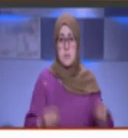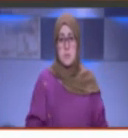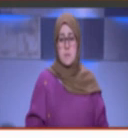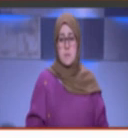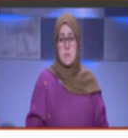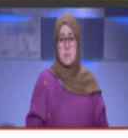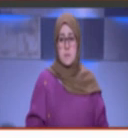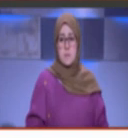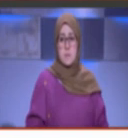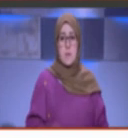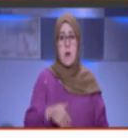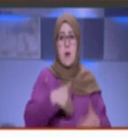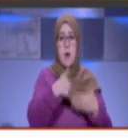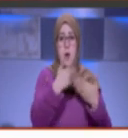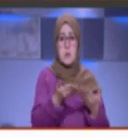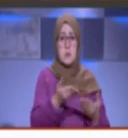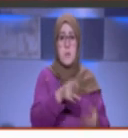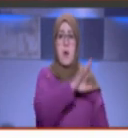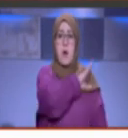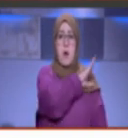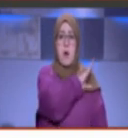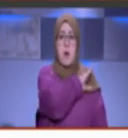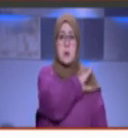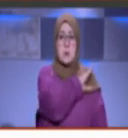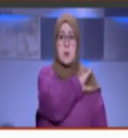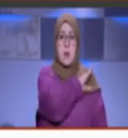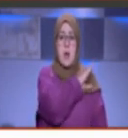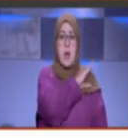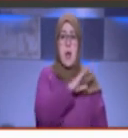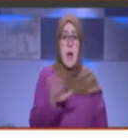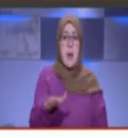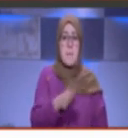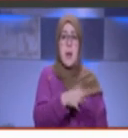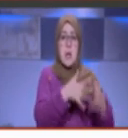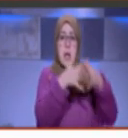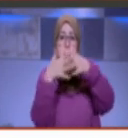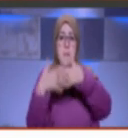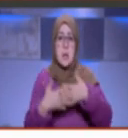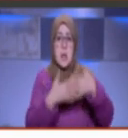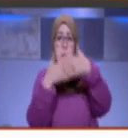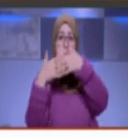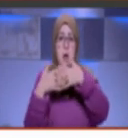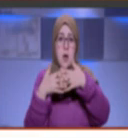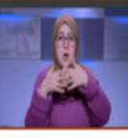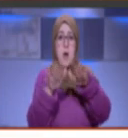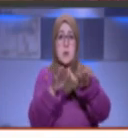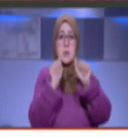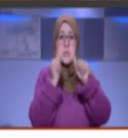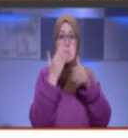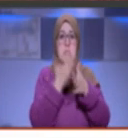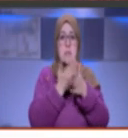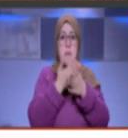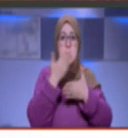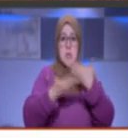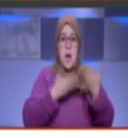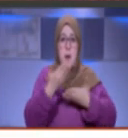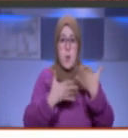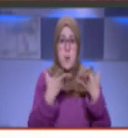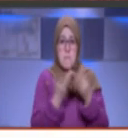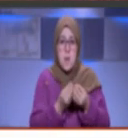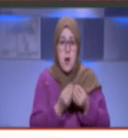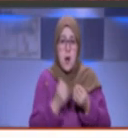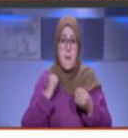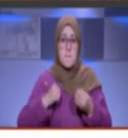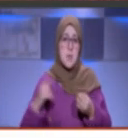قدم قائد البحرية الأمريكي بالوكالة توماس مودلي استقالته بسبب التعامل مع حاملة الطائرات